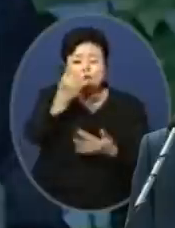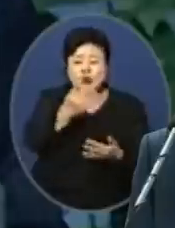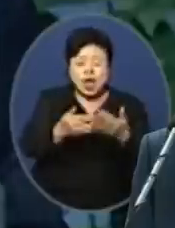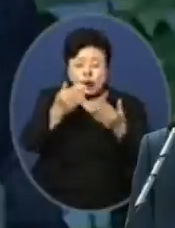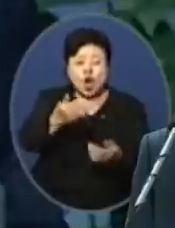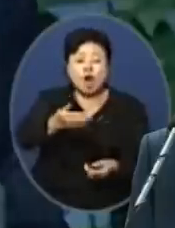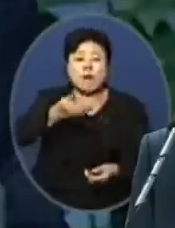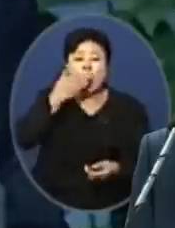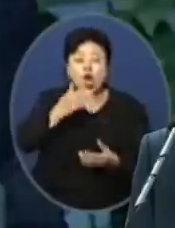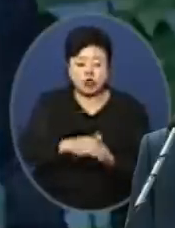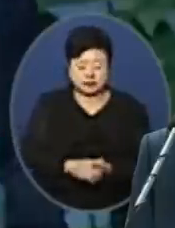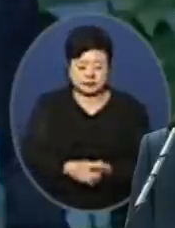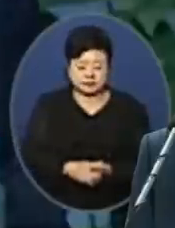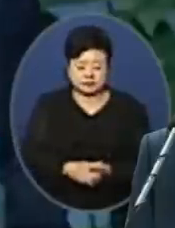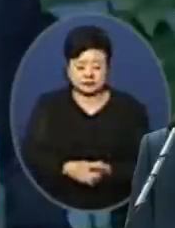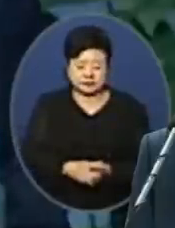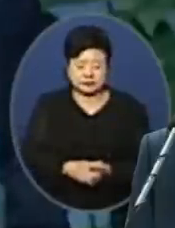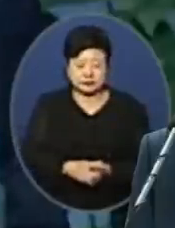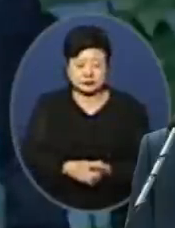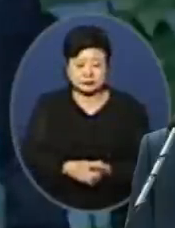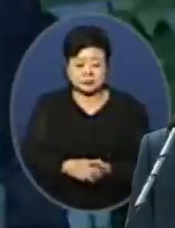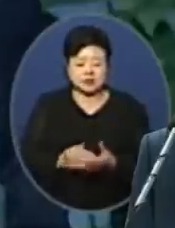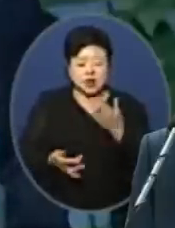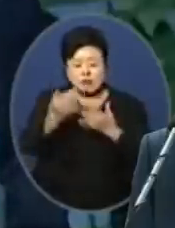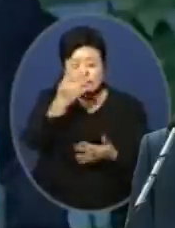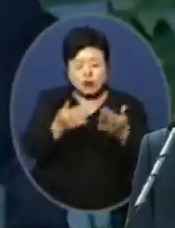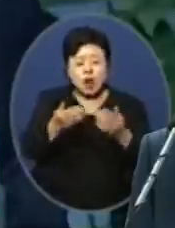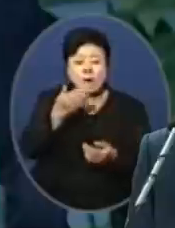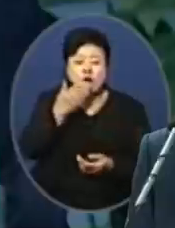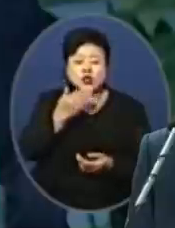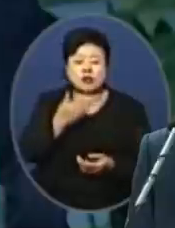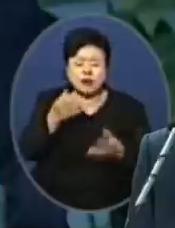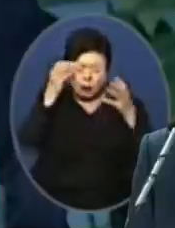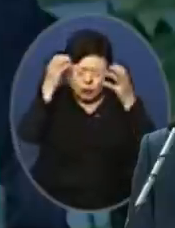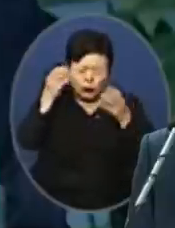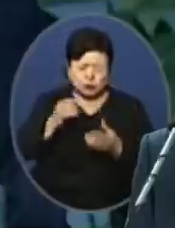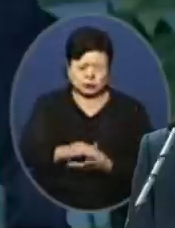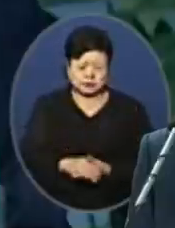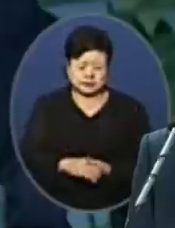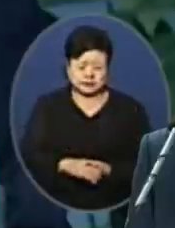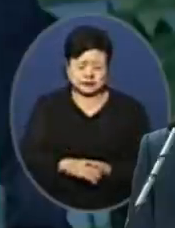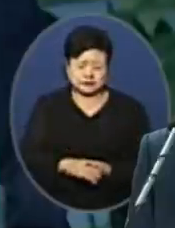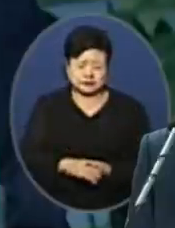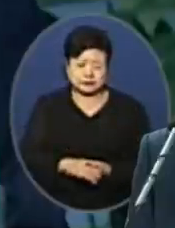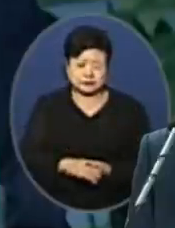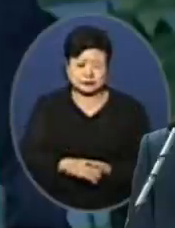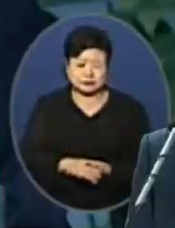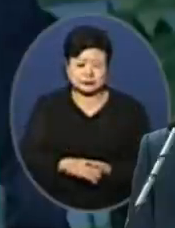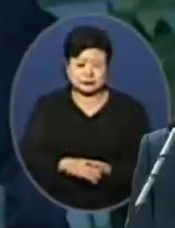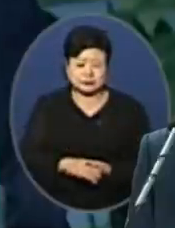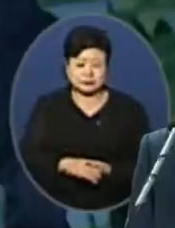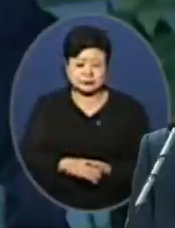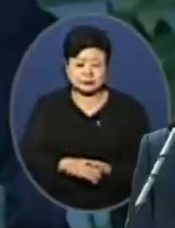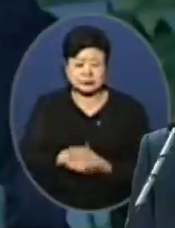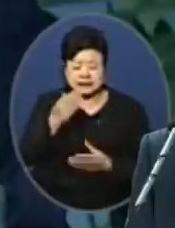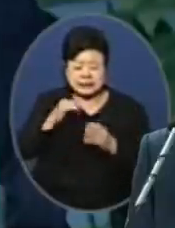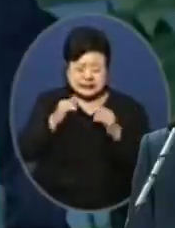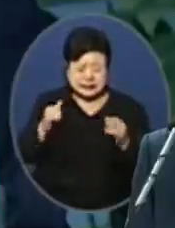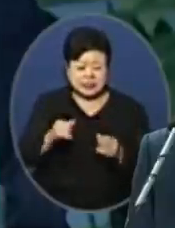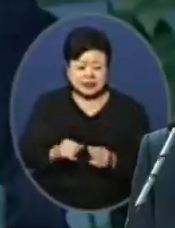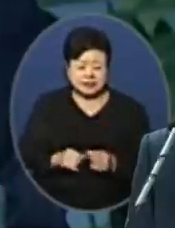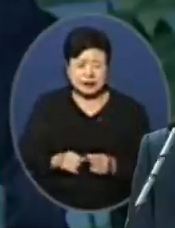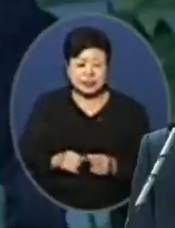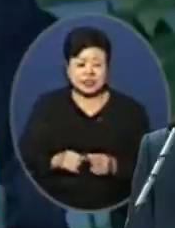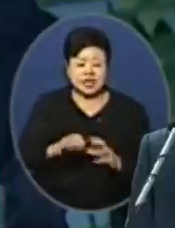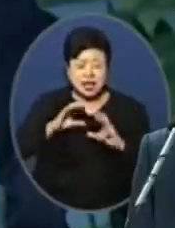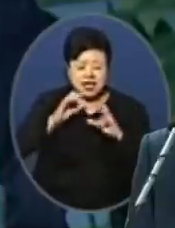말고 불에 구워서 먹어라. 불에 굽는 것이 얼마나 고통스러운 것입니까? 물론 이스라엘 백성이 먼